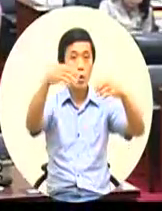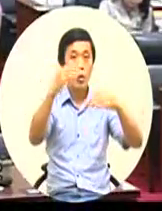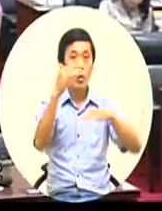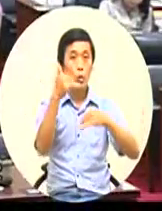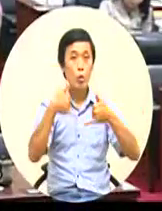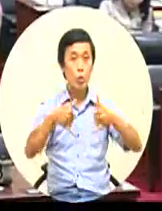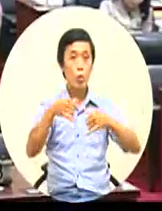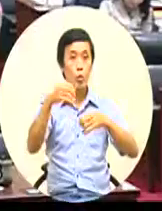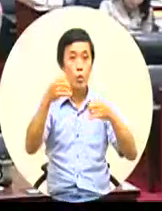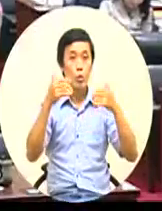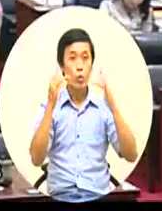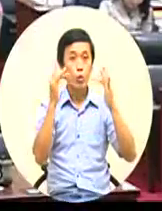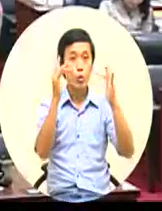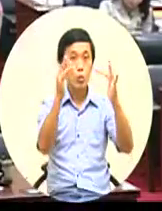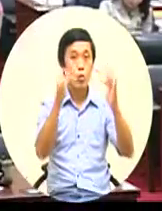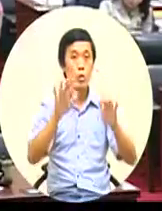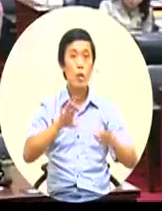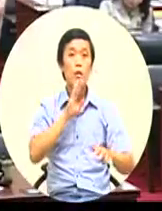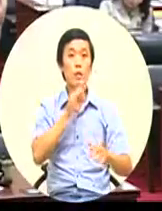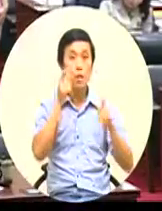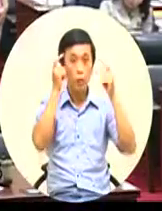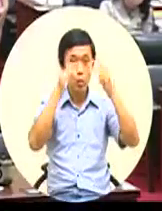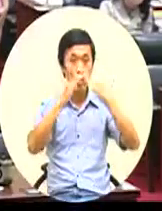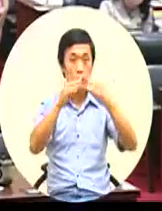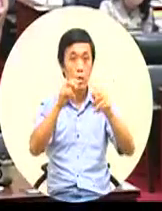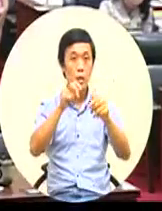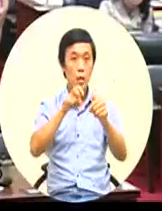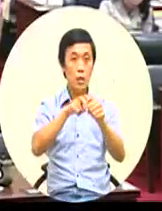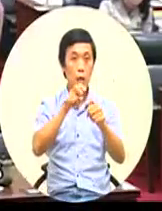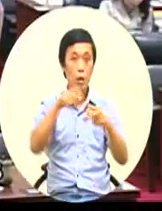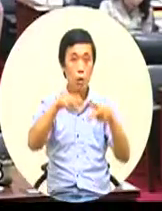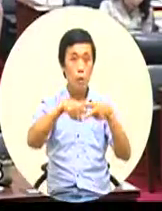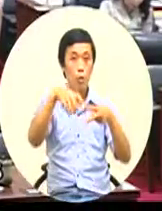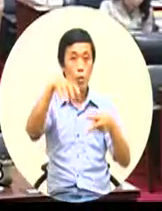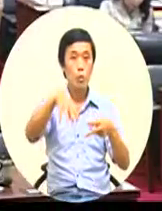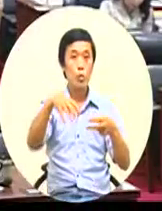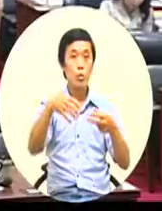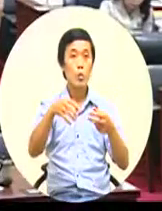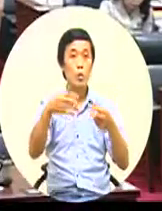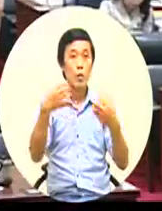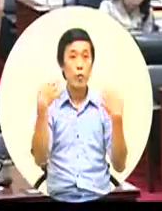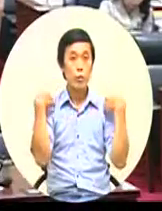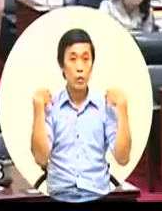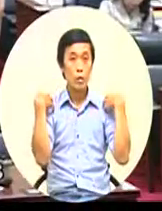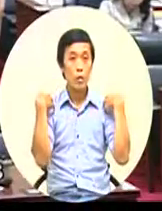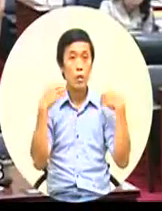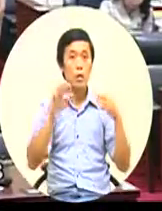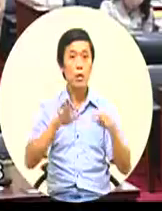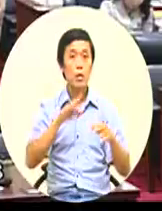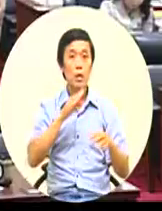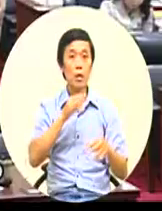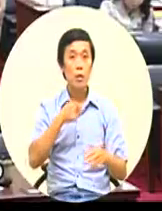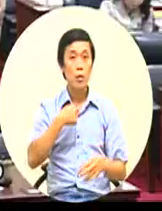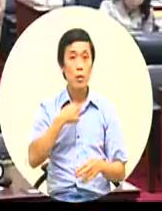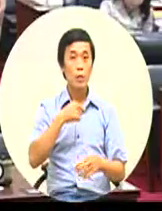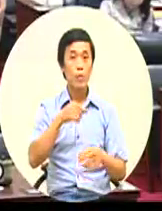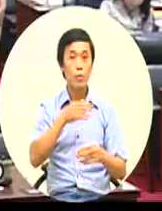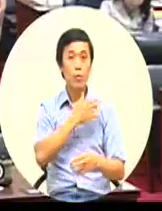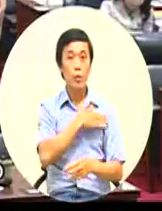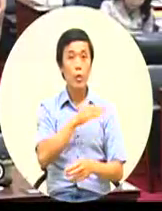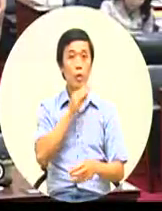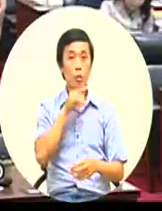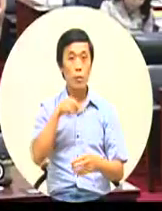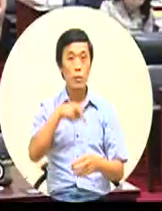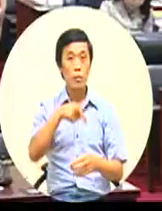养工处在把持，结果很多我们高雄地区不分政党的里长去到我们的桥头那